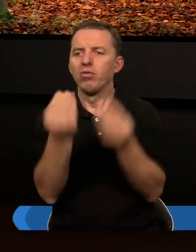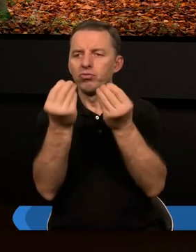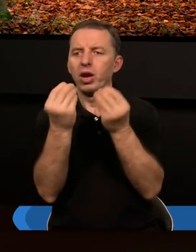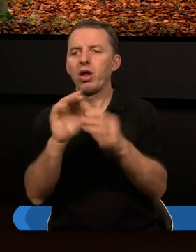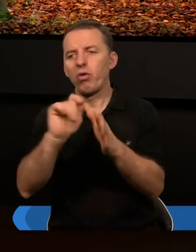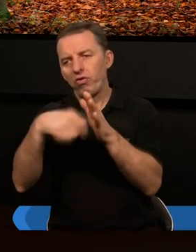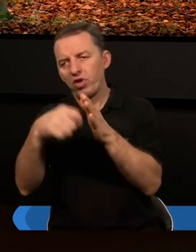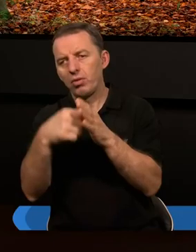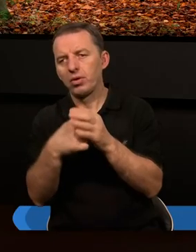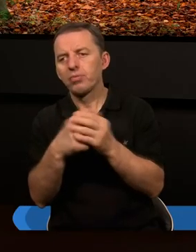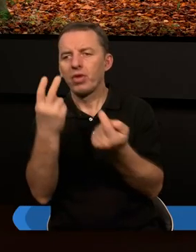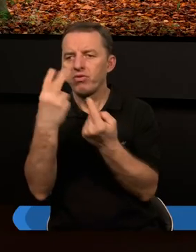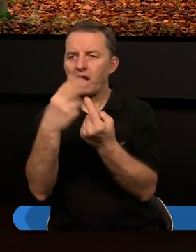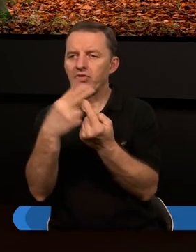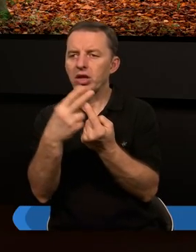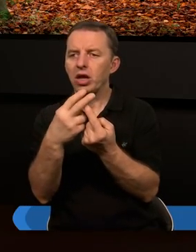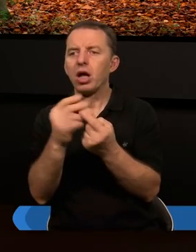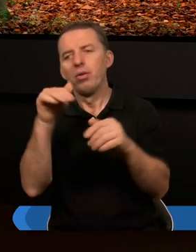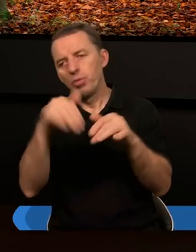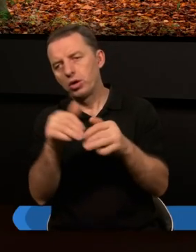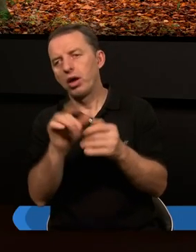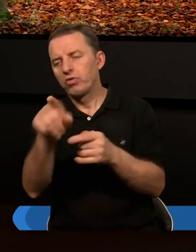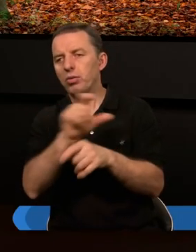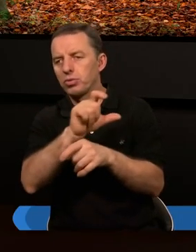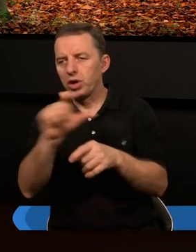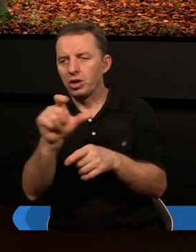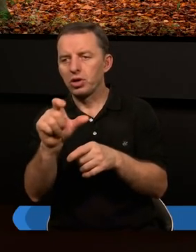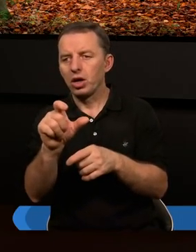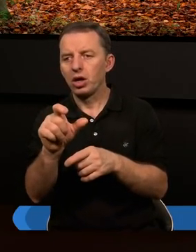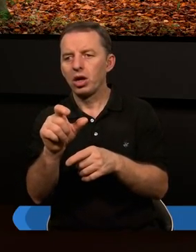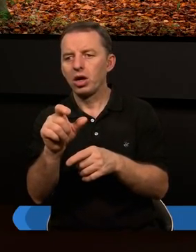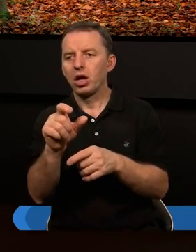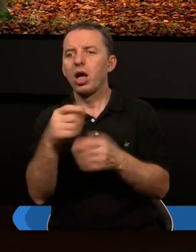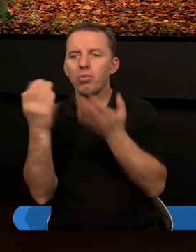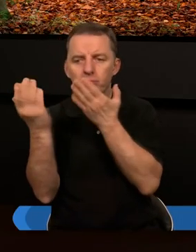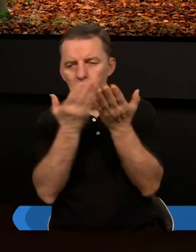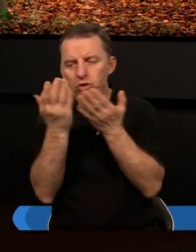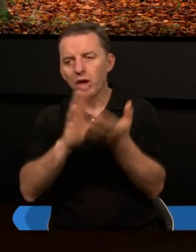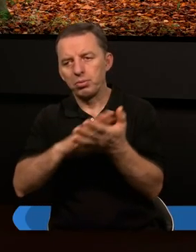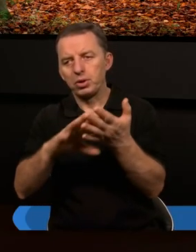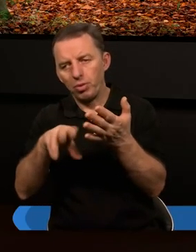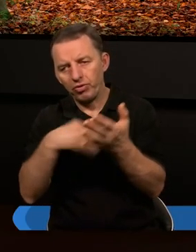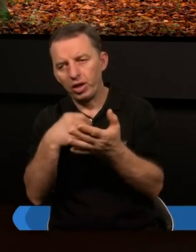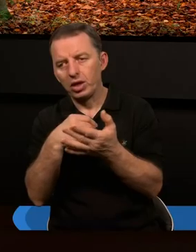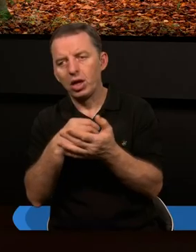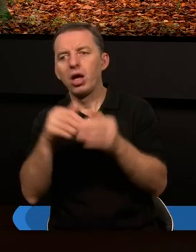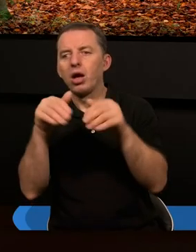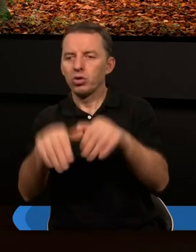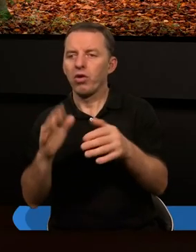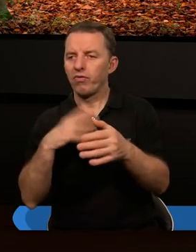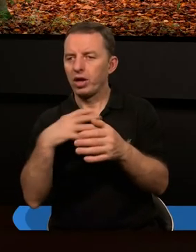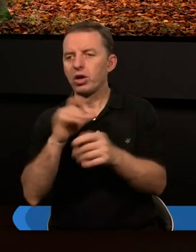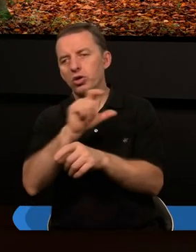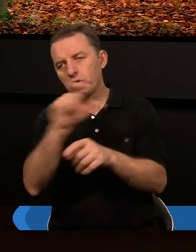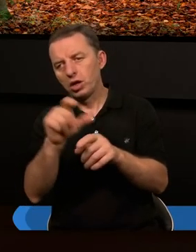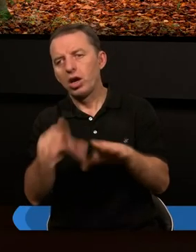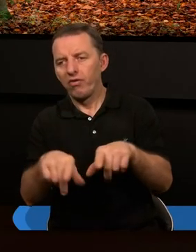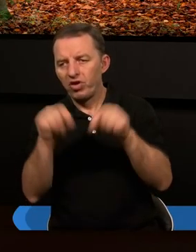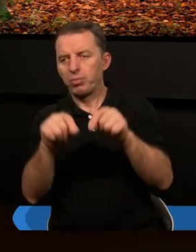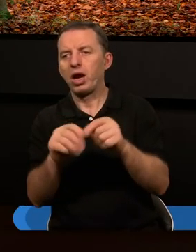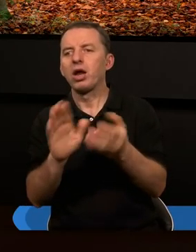fantastyczny film w telewizji, a możemy w tym czasie poczytać Biblię, to może warto czasem